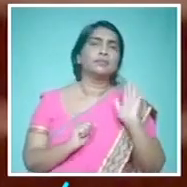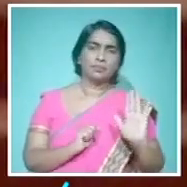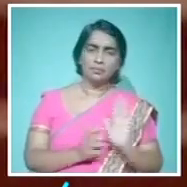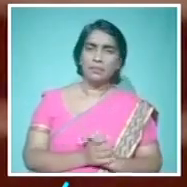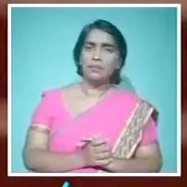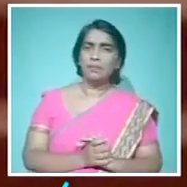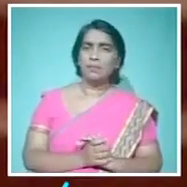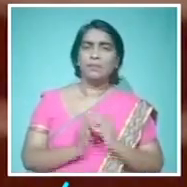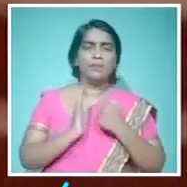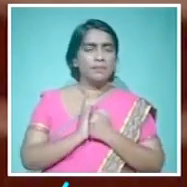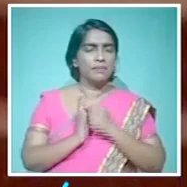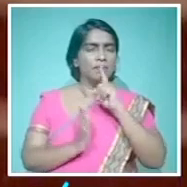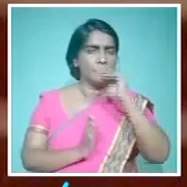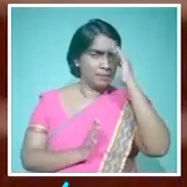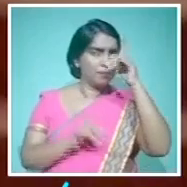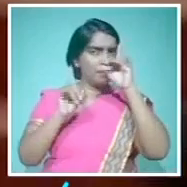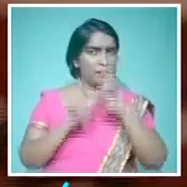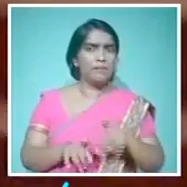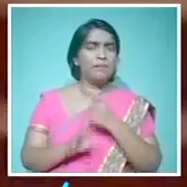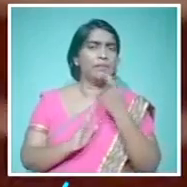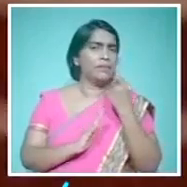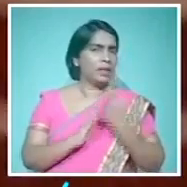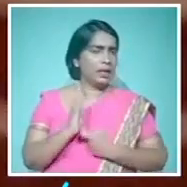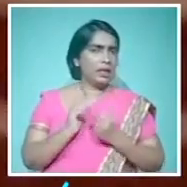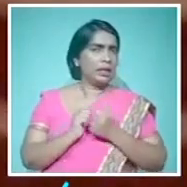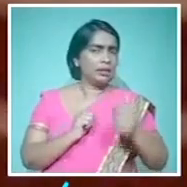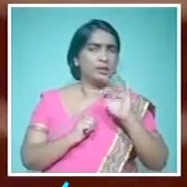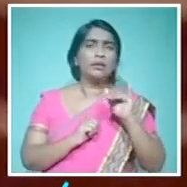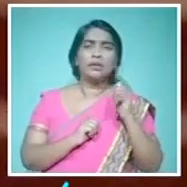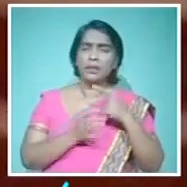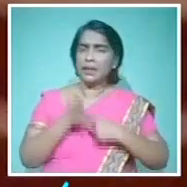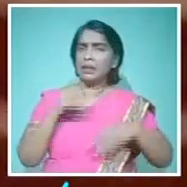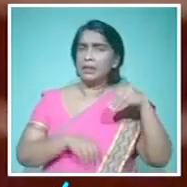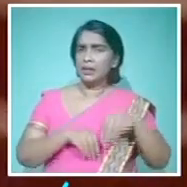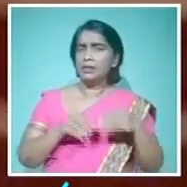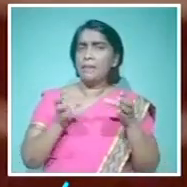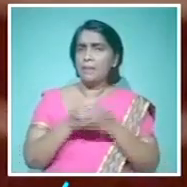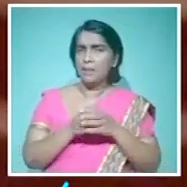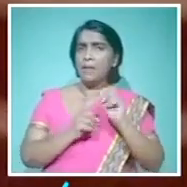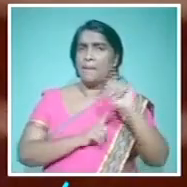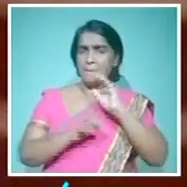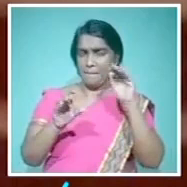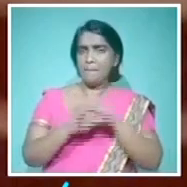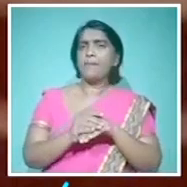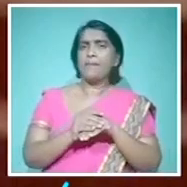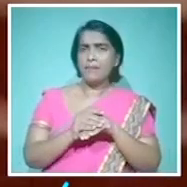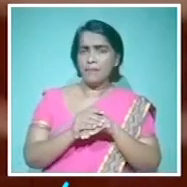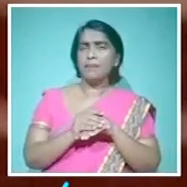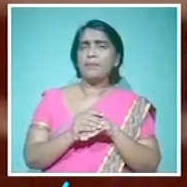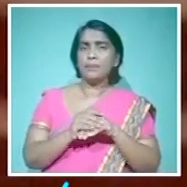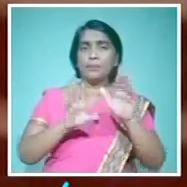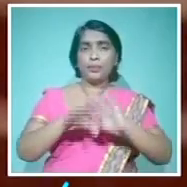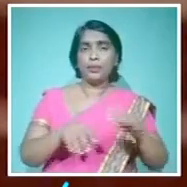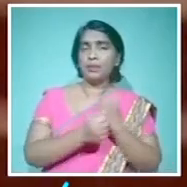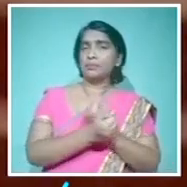කියලා ගරු කතානායකතුමනි මේ වගේ නීතියක් ක්‍රියාත්මක කරන්න යනකොට සමහර දේශපාලන පක්ෂ මේ පාර්ලිමේන්තුවේ නියෝජනය කරන අයම මේ